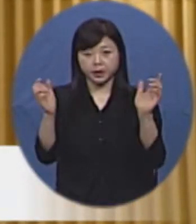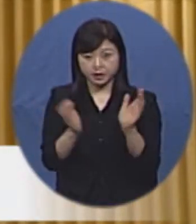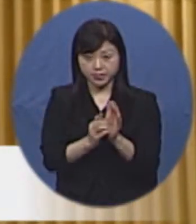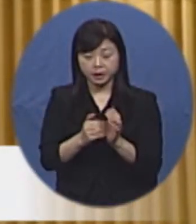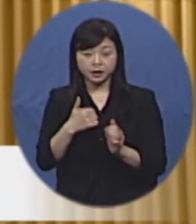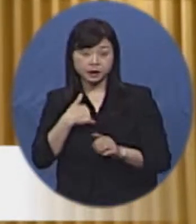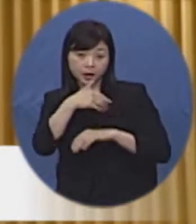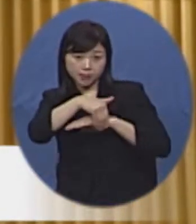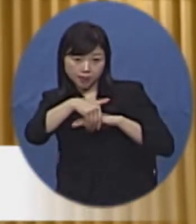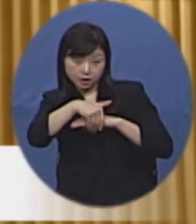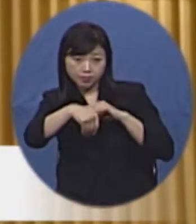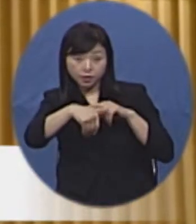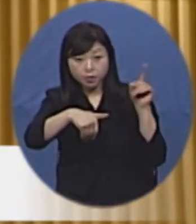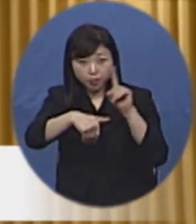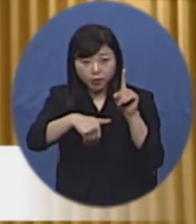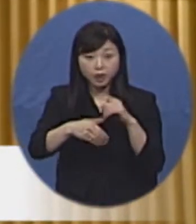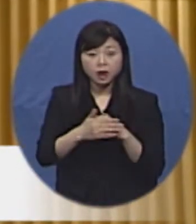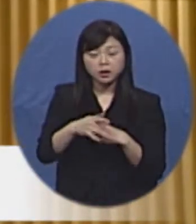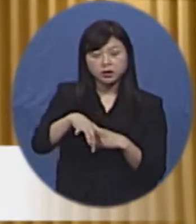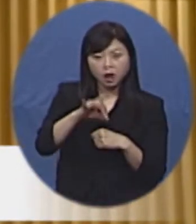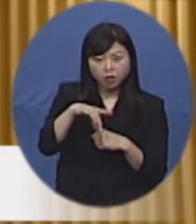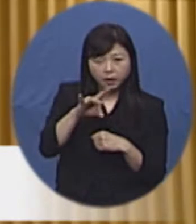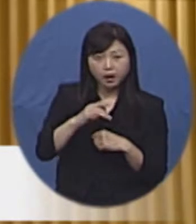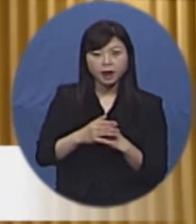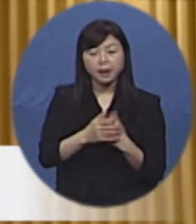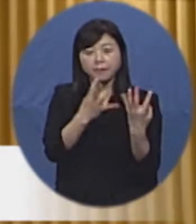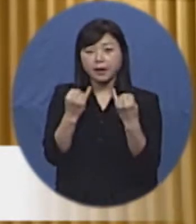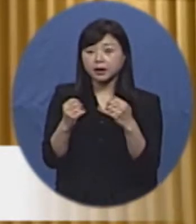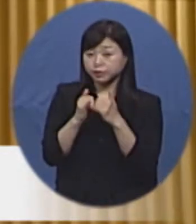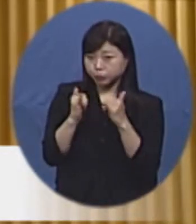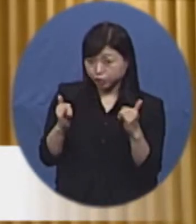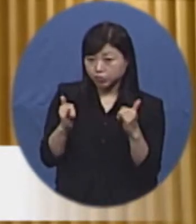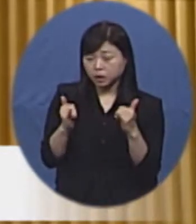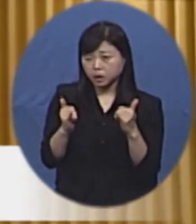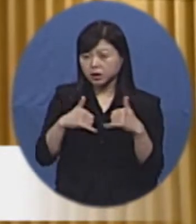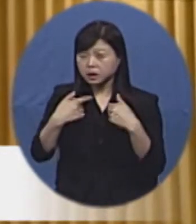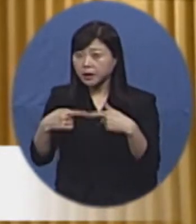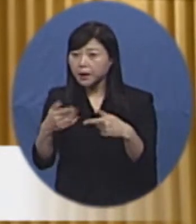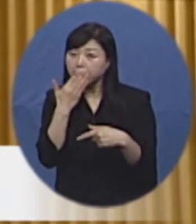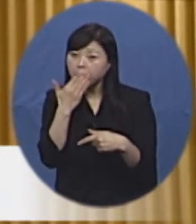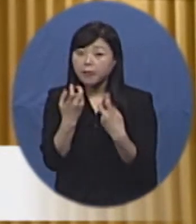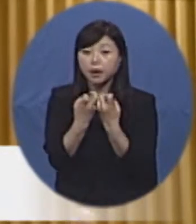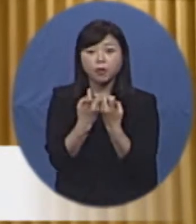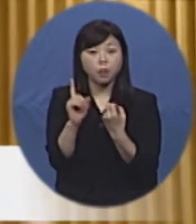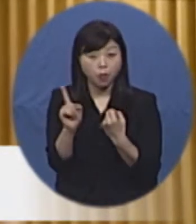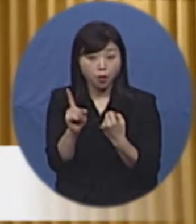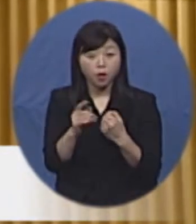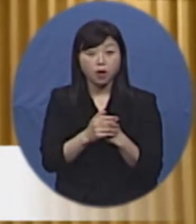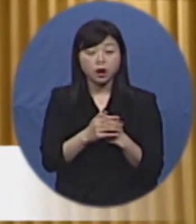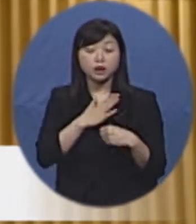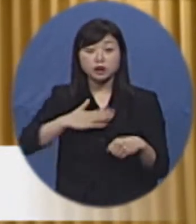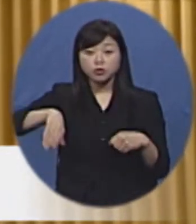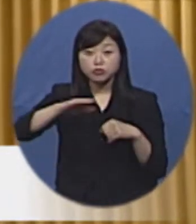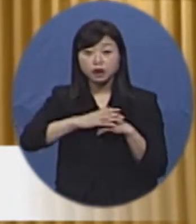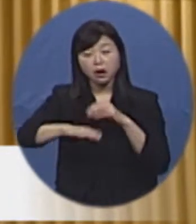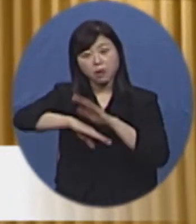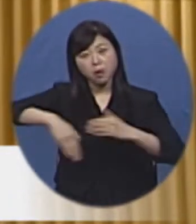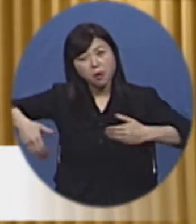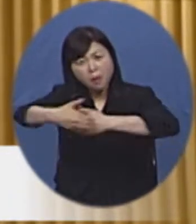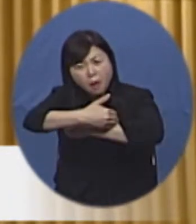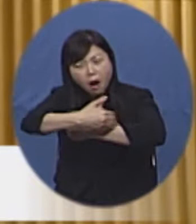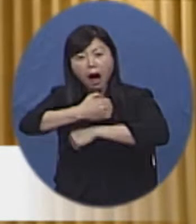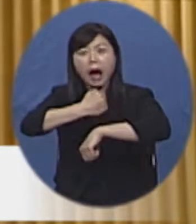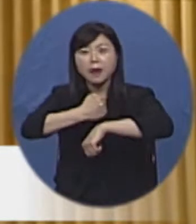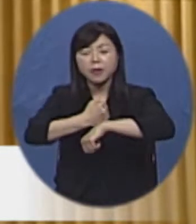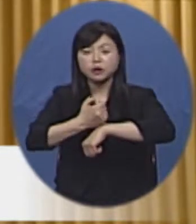기획을 하면서 처음에 어떻게 하면 많은 분들이 함께할 수 있을까. 근데 우리가 일상적으로 허그를 하면 좀 불편한